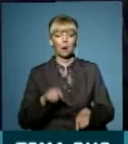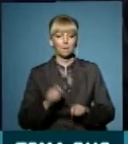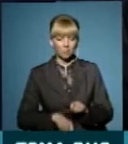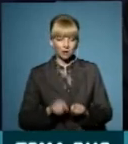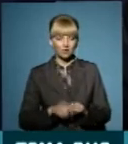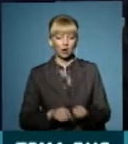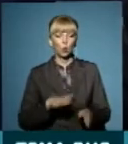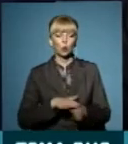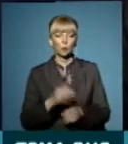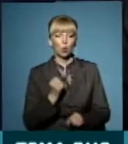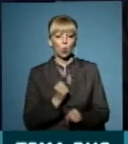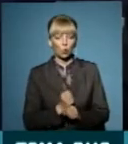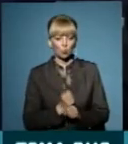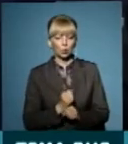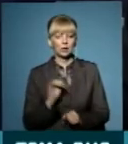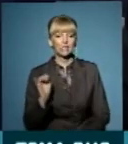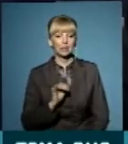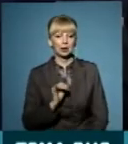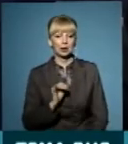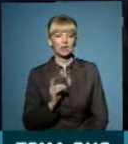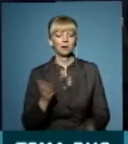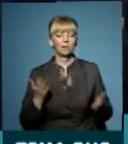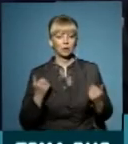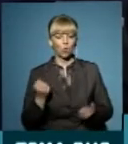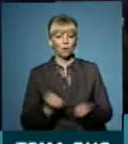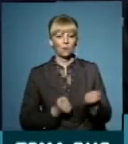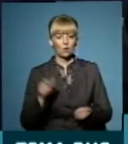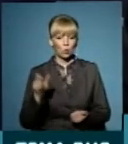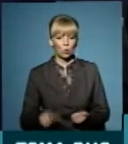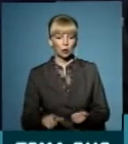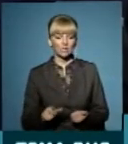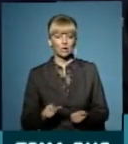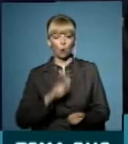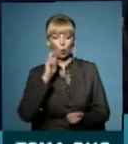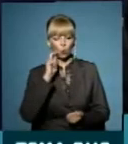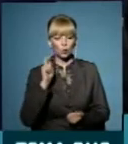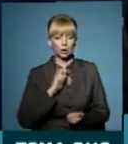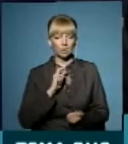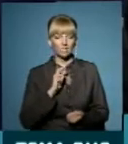перевіряється дотримання роботи і відпочинку водія. Значить, Україна